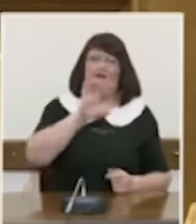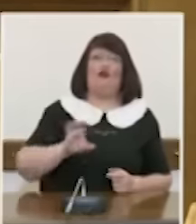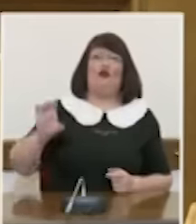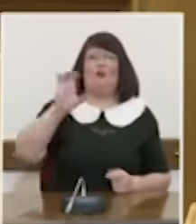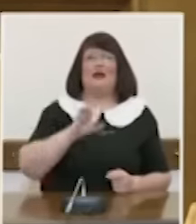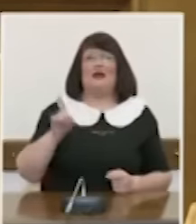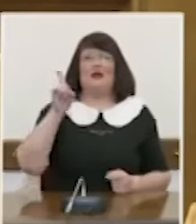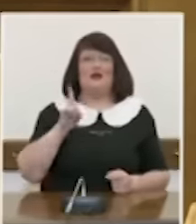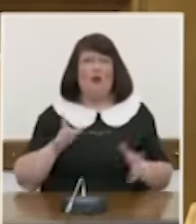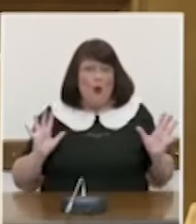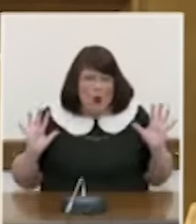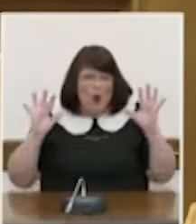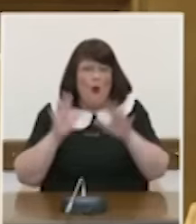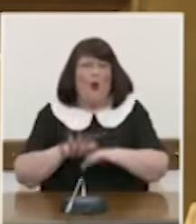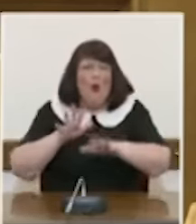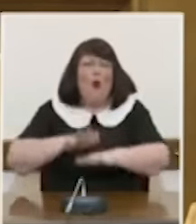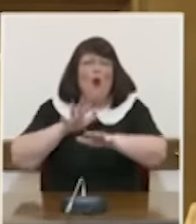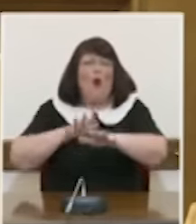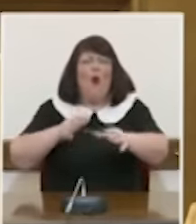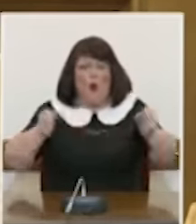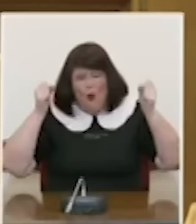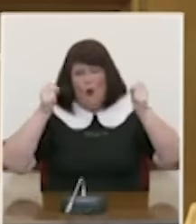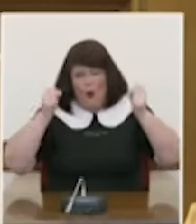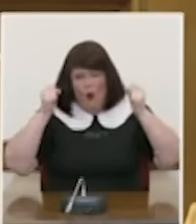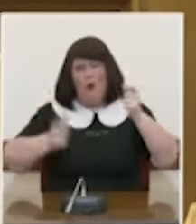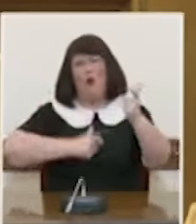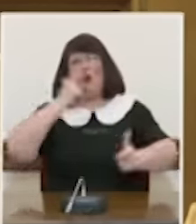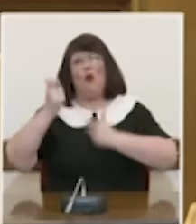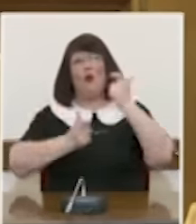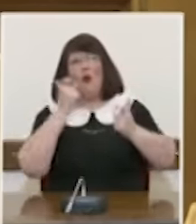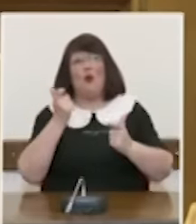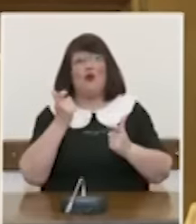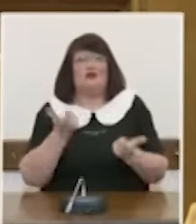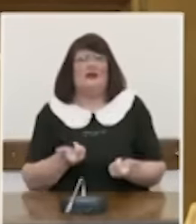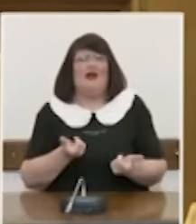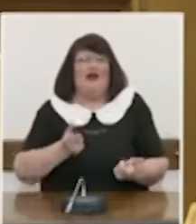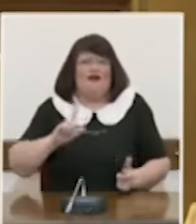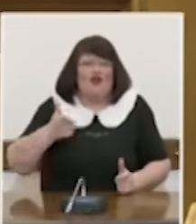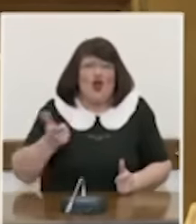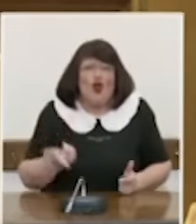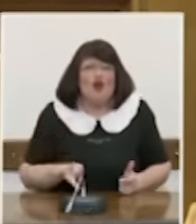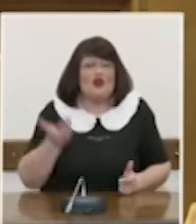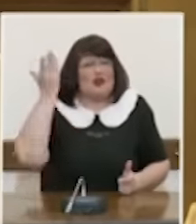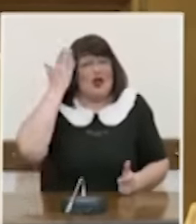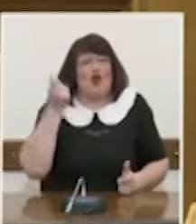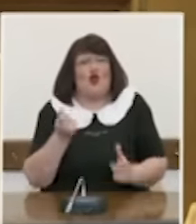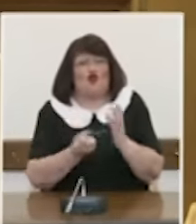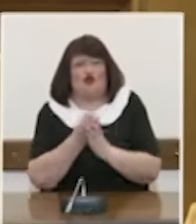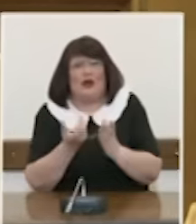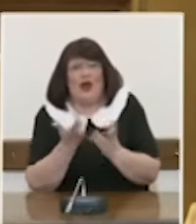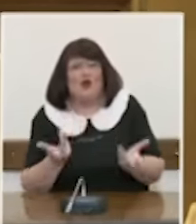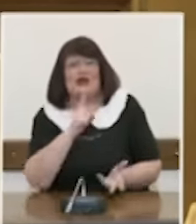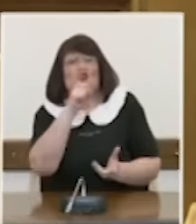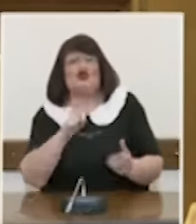πραγματικά στους δρόμους λόγω της ακρίβειας, λόγω της ενεργειακής φτώχειας, λόγω της αύξησης του κόστους παραγωγής οι αγρότες,